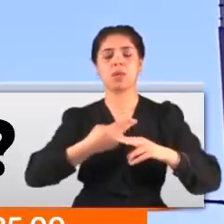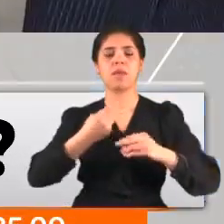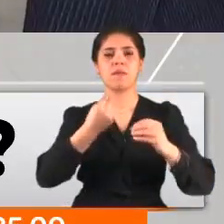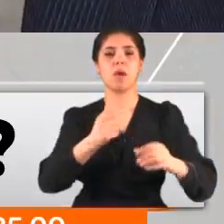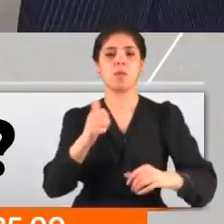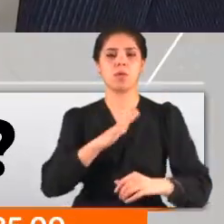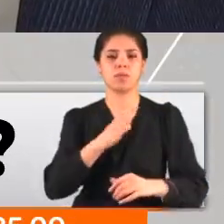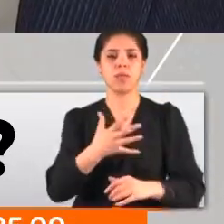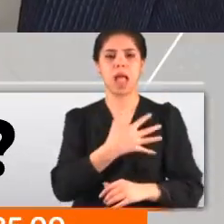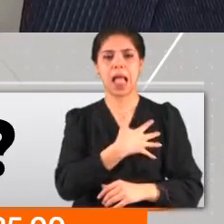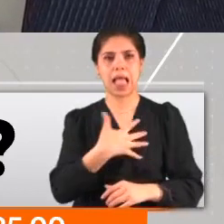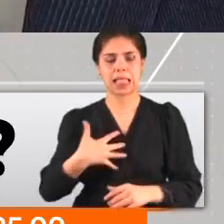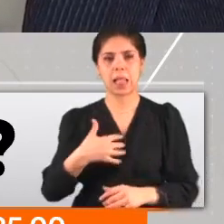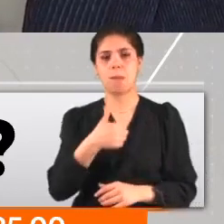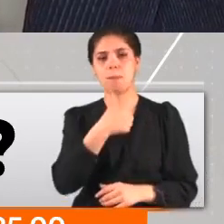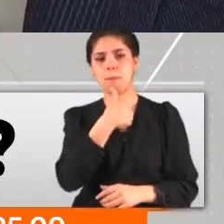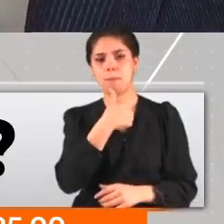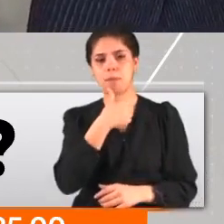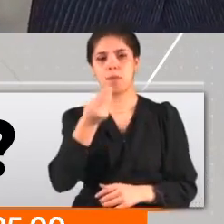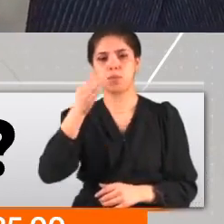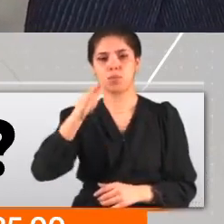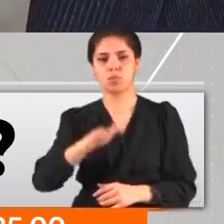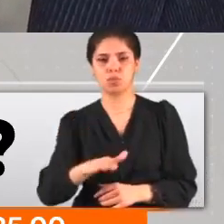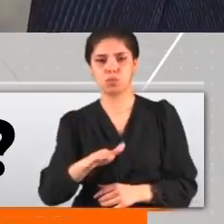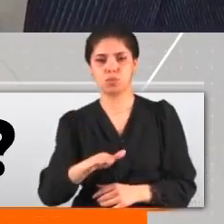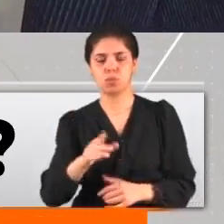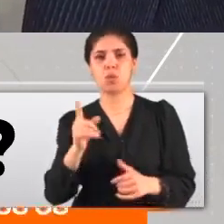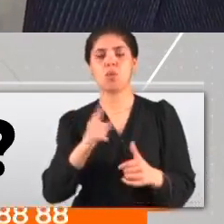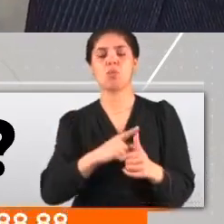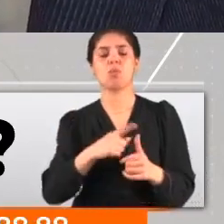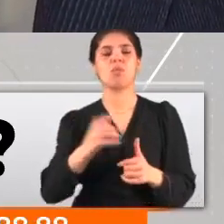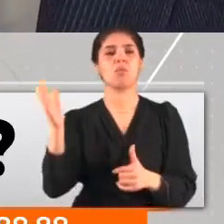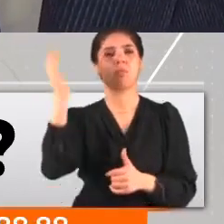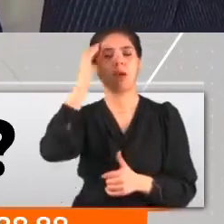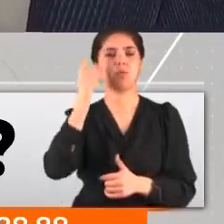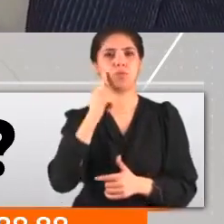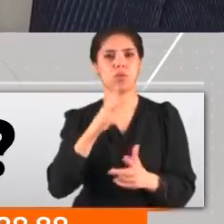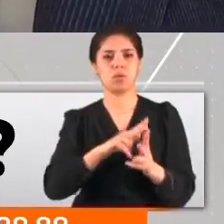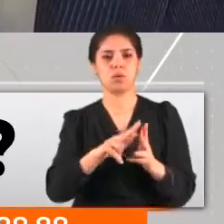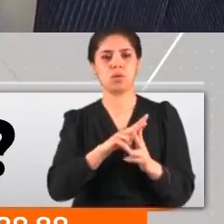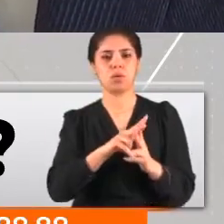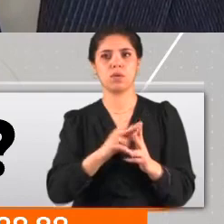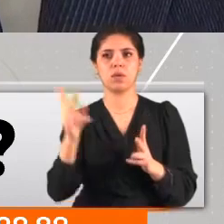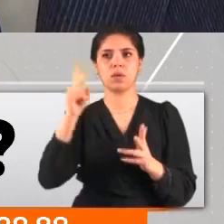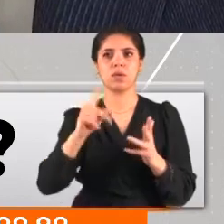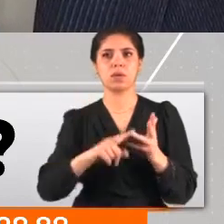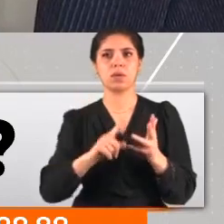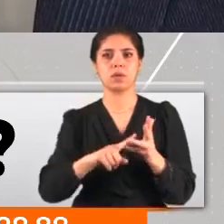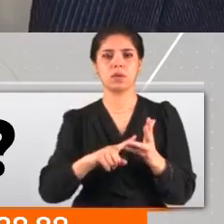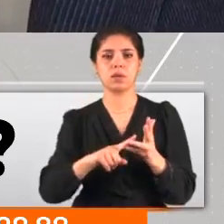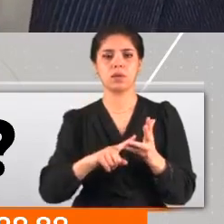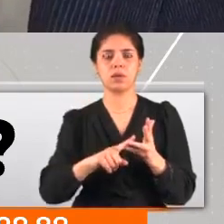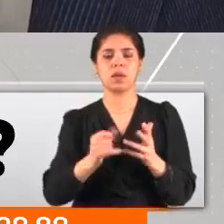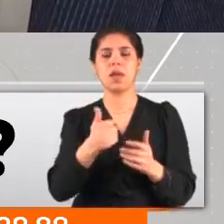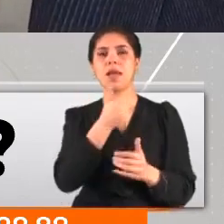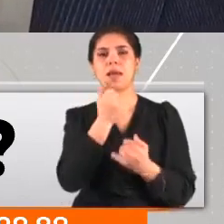taşıyor. Anne, baba, çocuk öncelikli olarak birinci önceliğimiz. İkinci önceliğimiz erkek